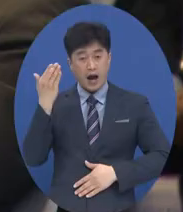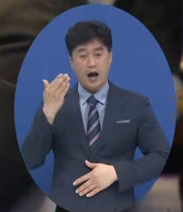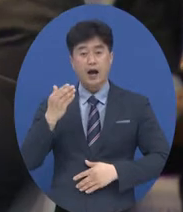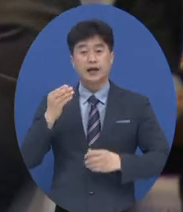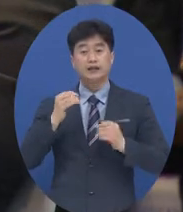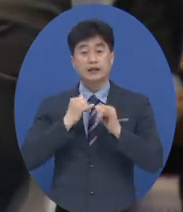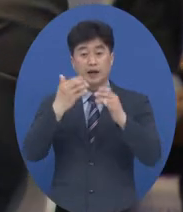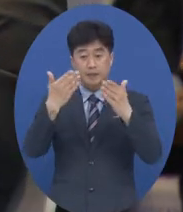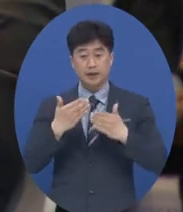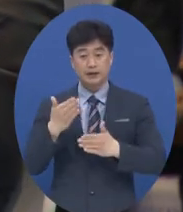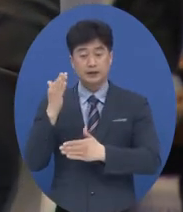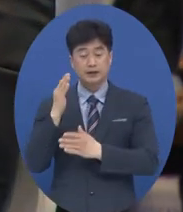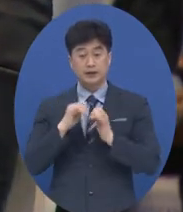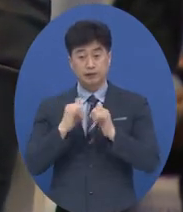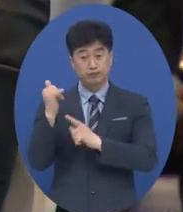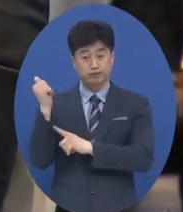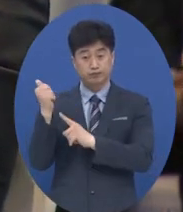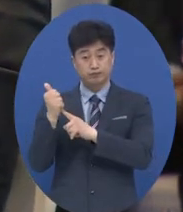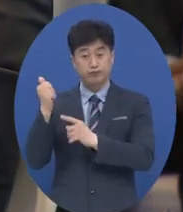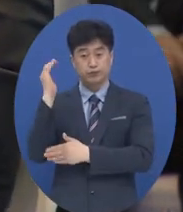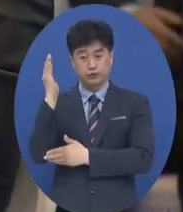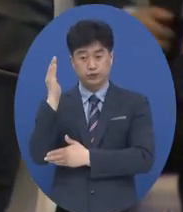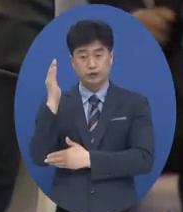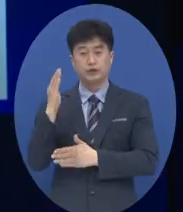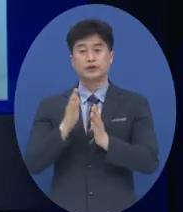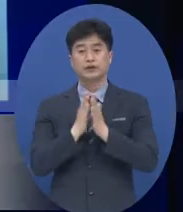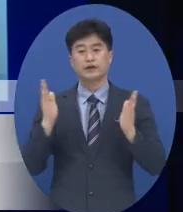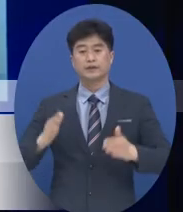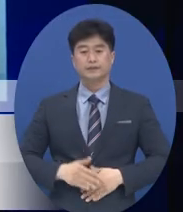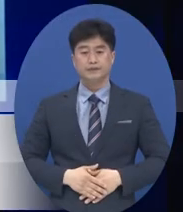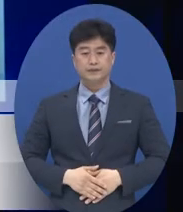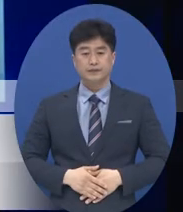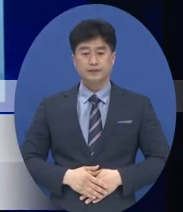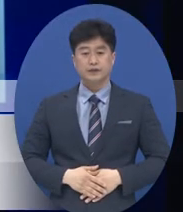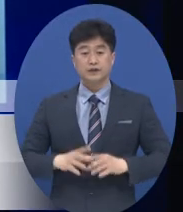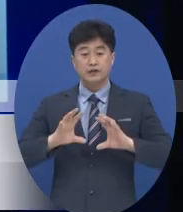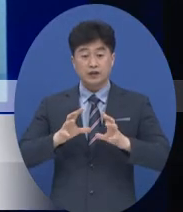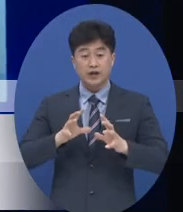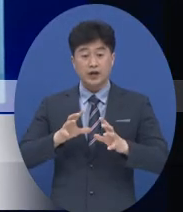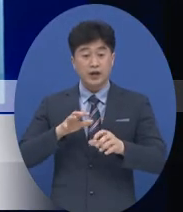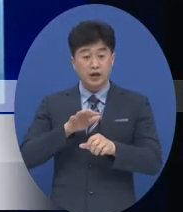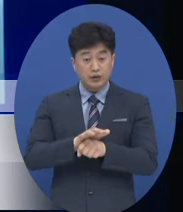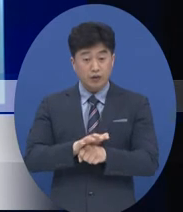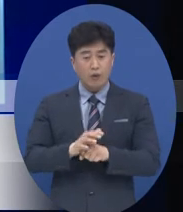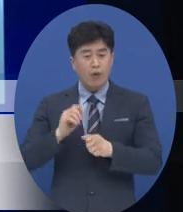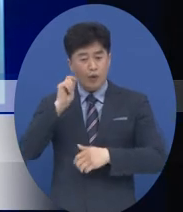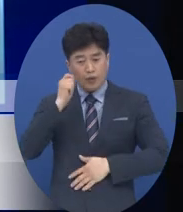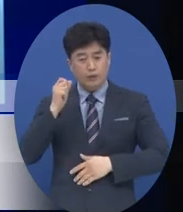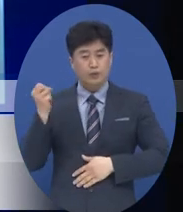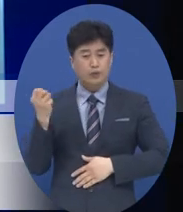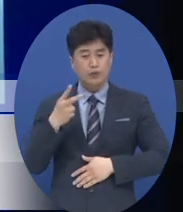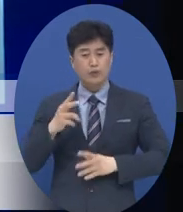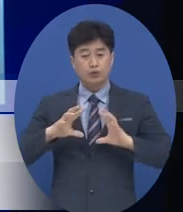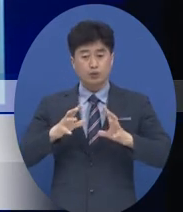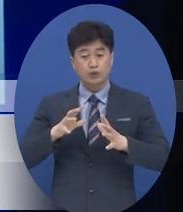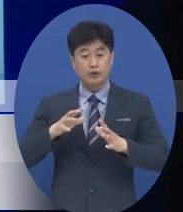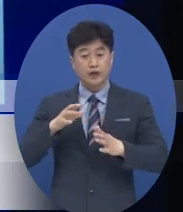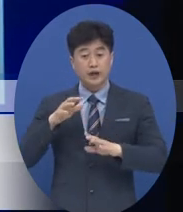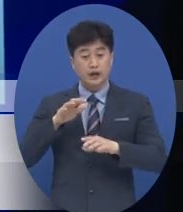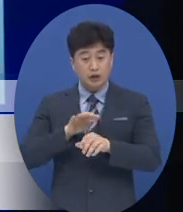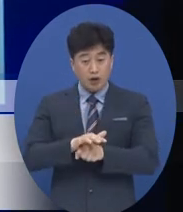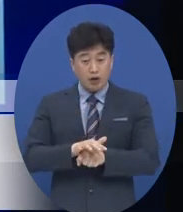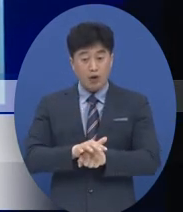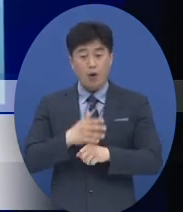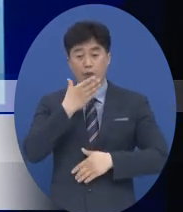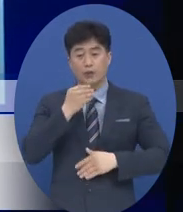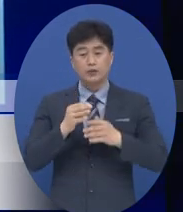아브히짓 바네르지의 기조연설로 열렸습니다. I think this is a very important time to do this in